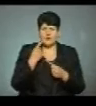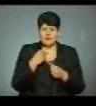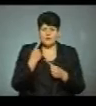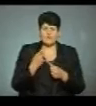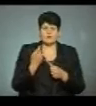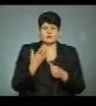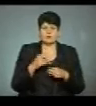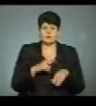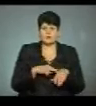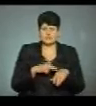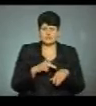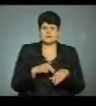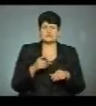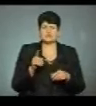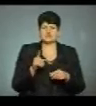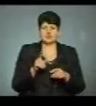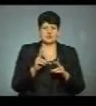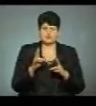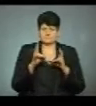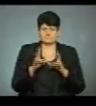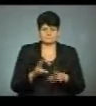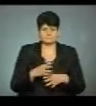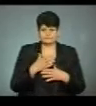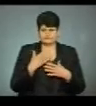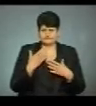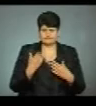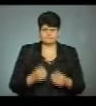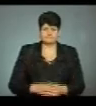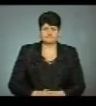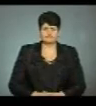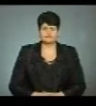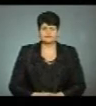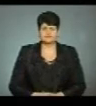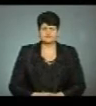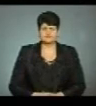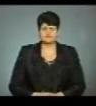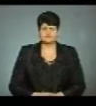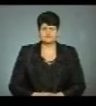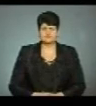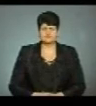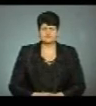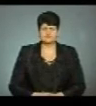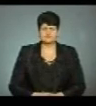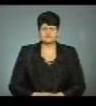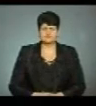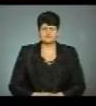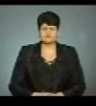речниці патрульної поліції Катерини Басалиги, ніхто не травмувався. Соломія Струс, Андрій Бодак. Новини на Суспільному.